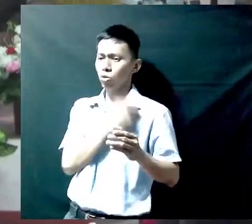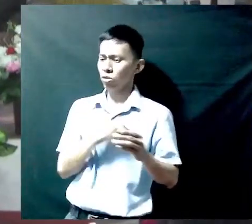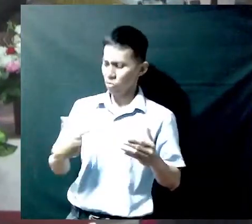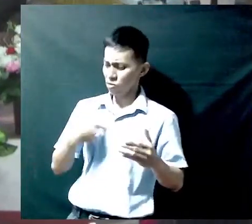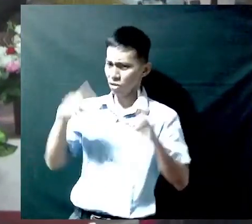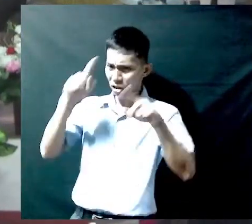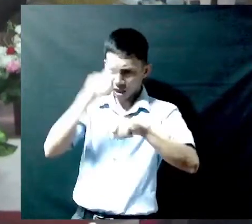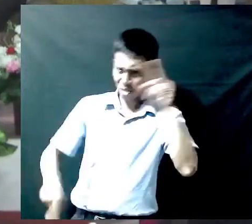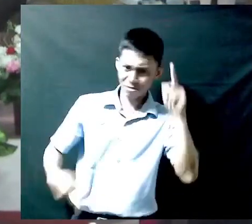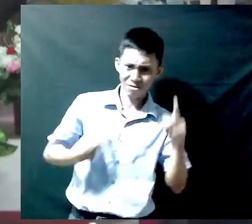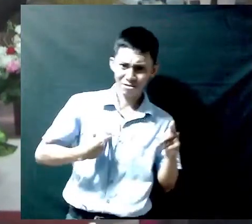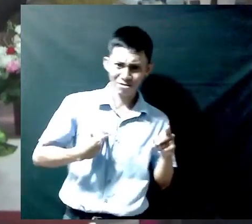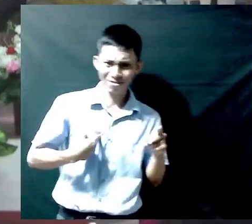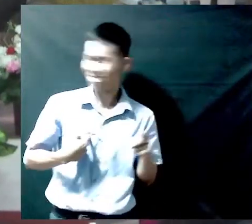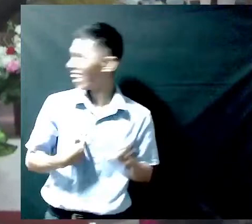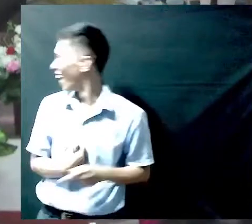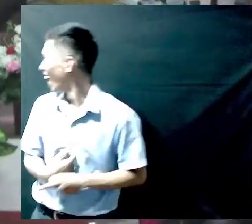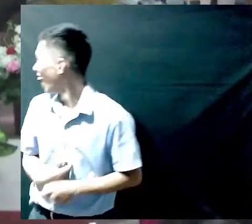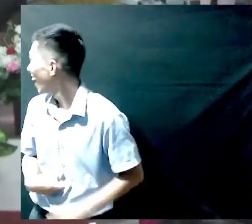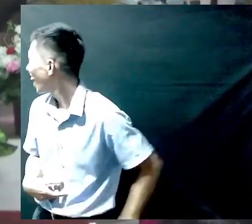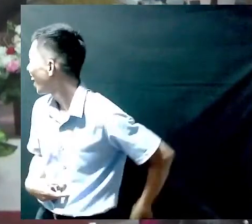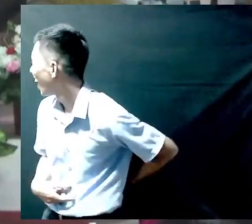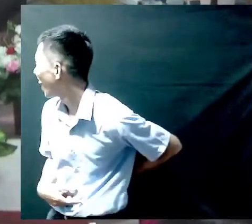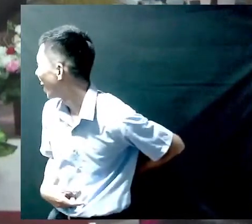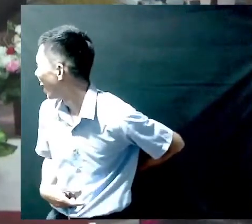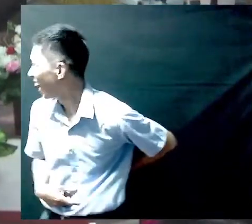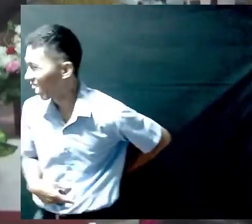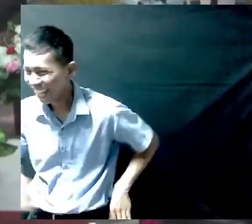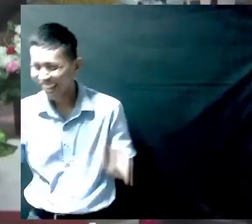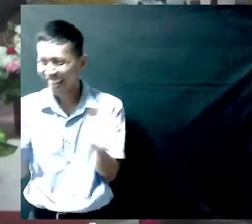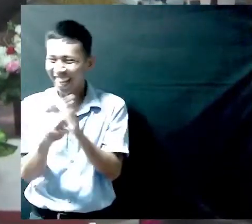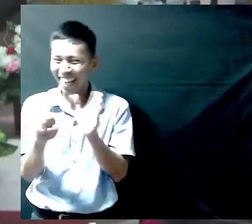Ilan-ilan lang kaming gagamitin doon. Siyempre, eh, paano ngayon yun?